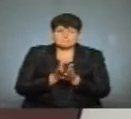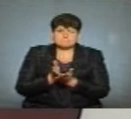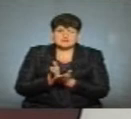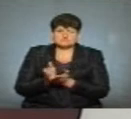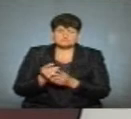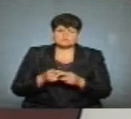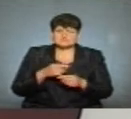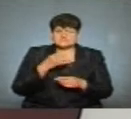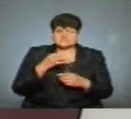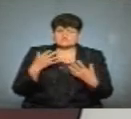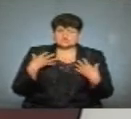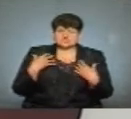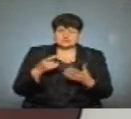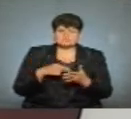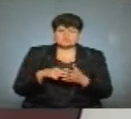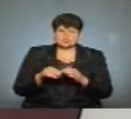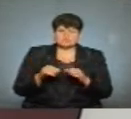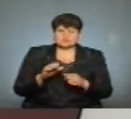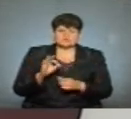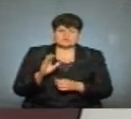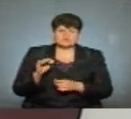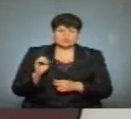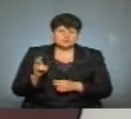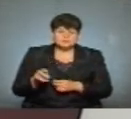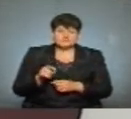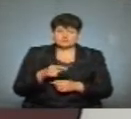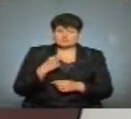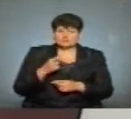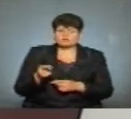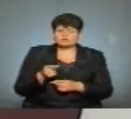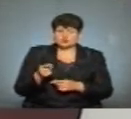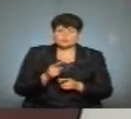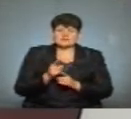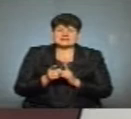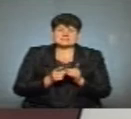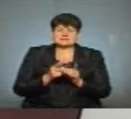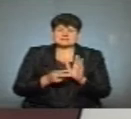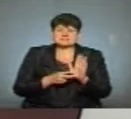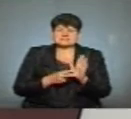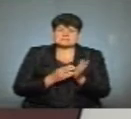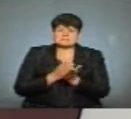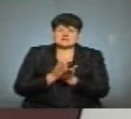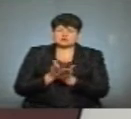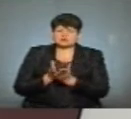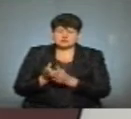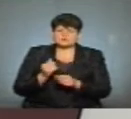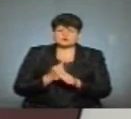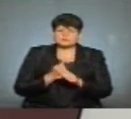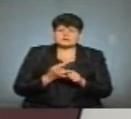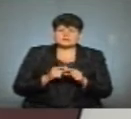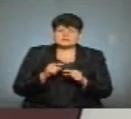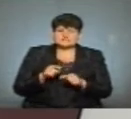розповів начальник міського управління транспортних мереж Олег Вітрук. За його словами, в Тернополі змінили 7 маршрутів. Зробили це, каже,